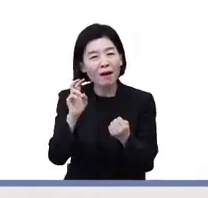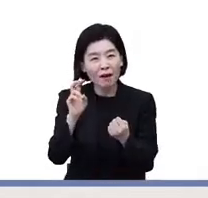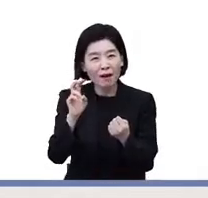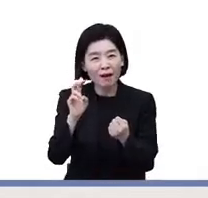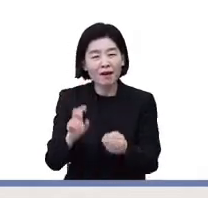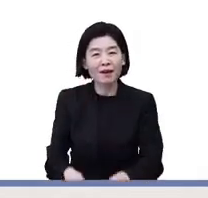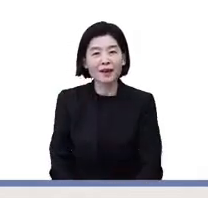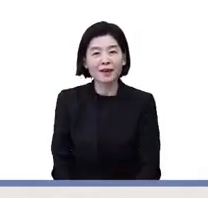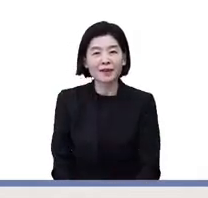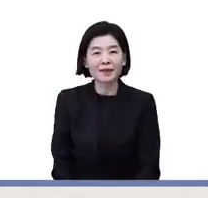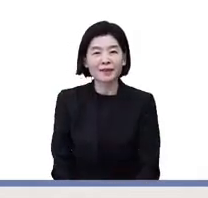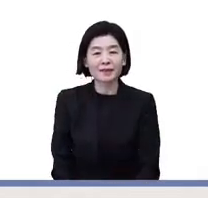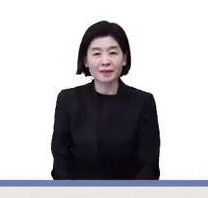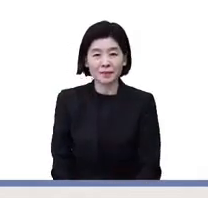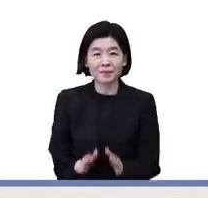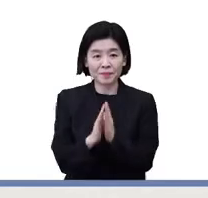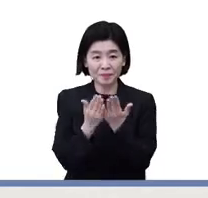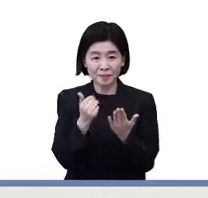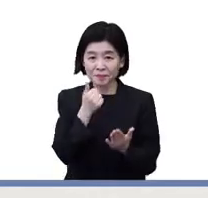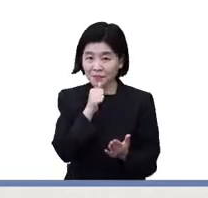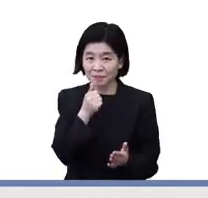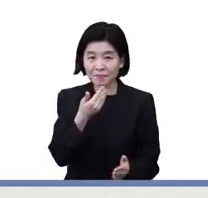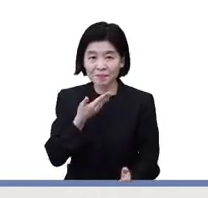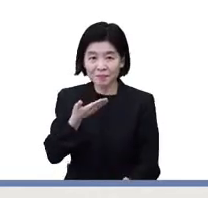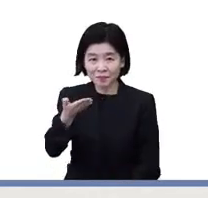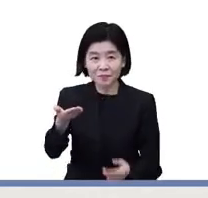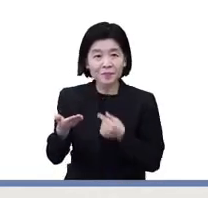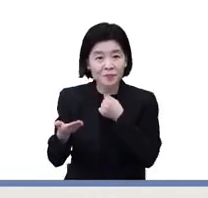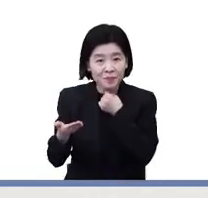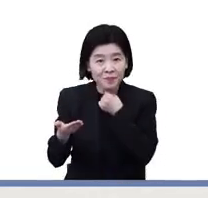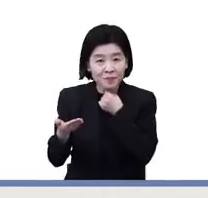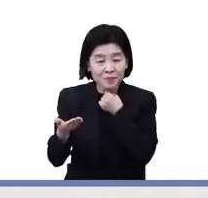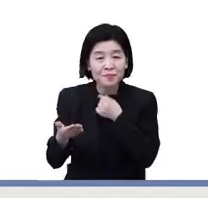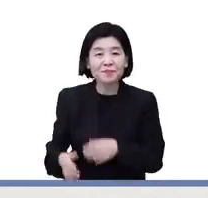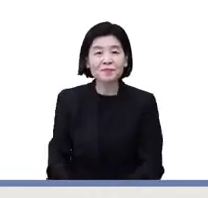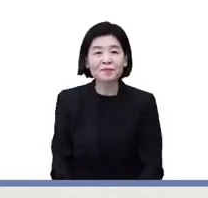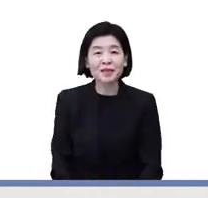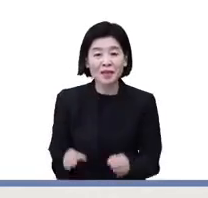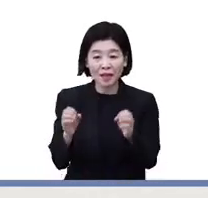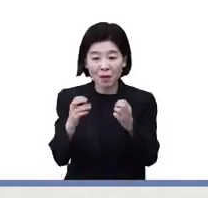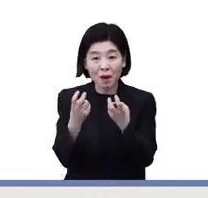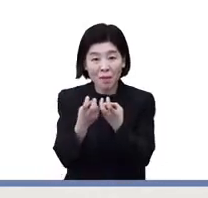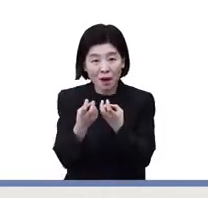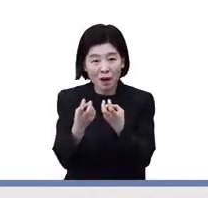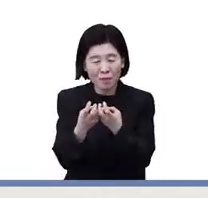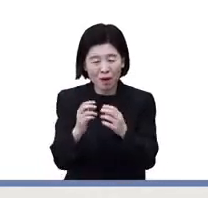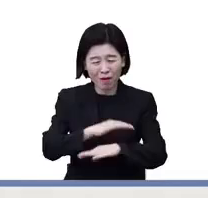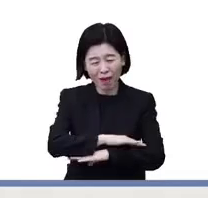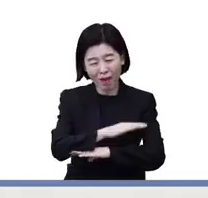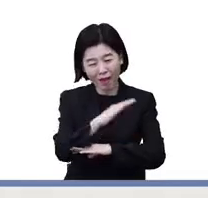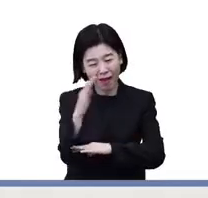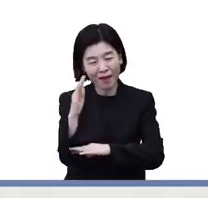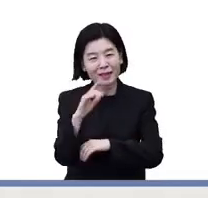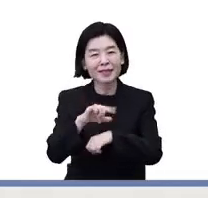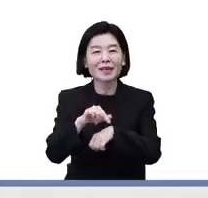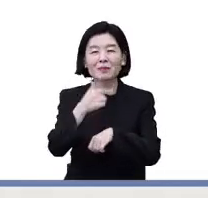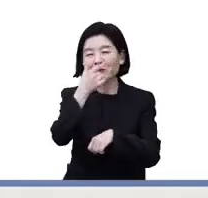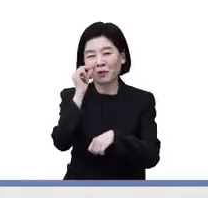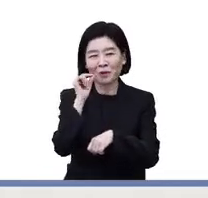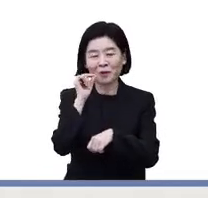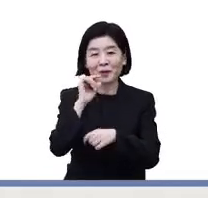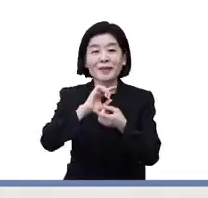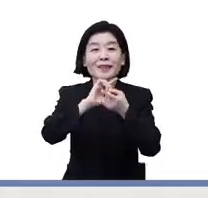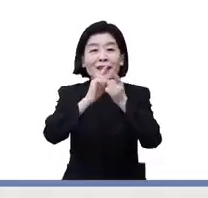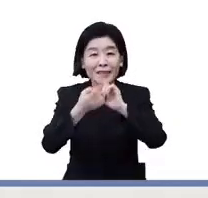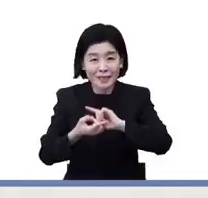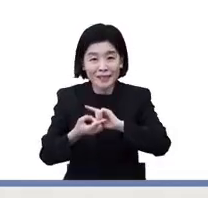의미에서 좀 소개를 하는데요. 하지만 대화법 자체를 소개하기에는 주제가 맞지 않고 시간이 부족해서요. 마침 제가